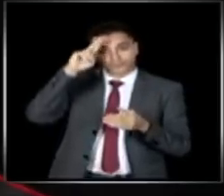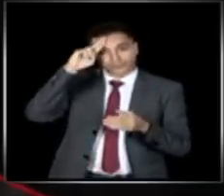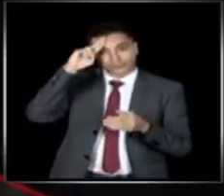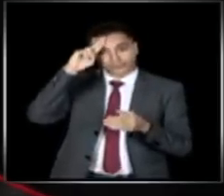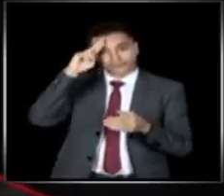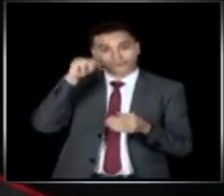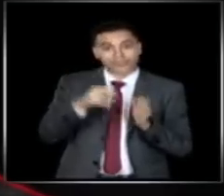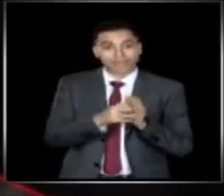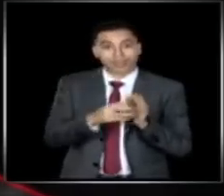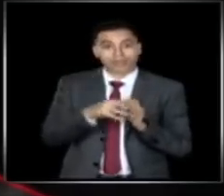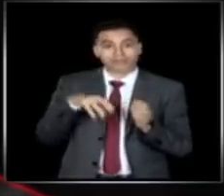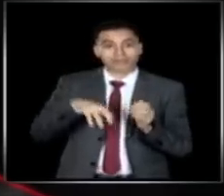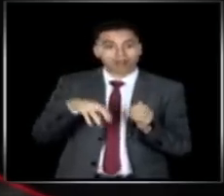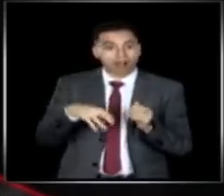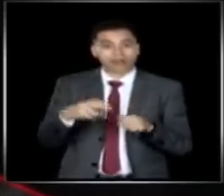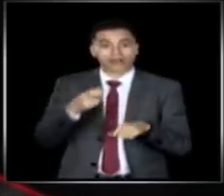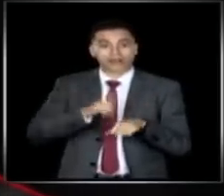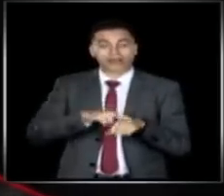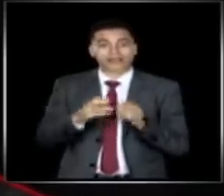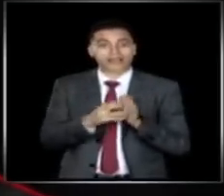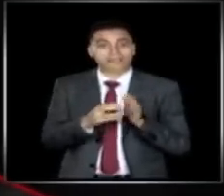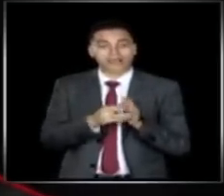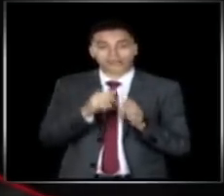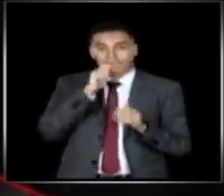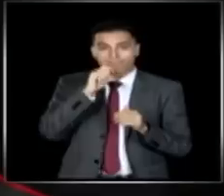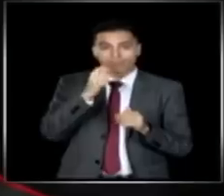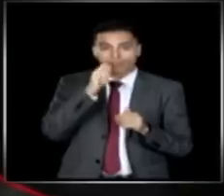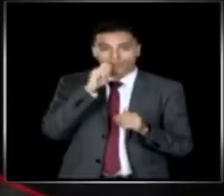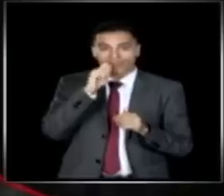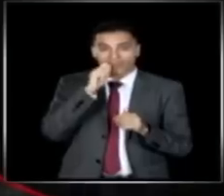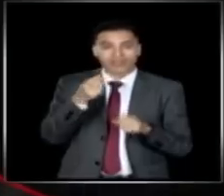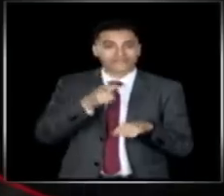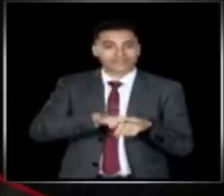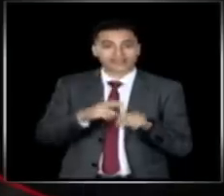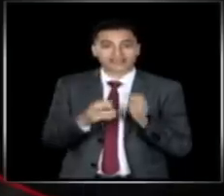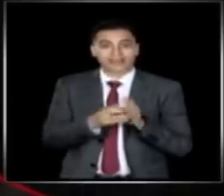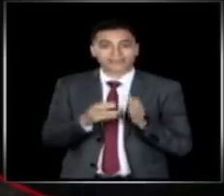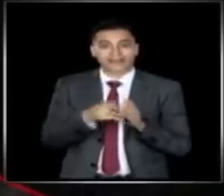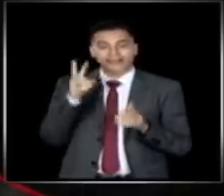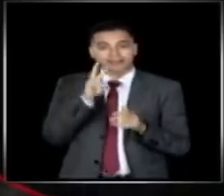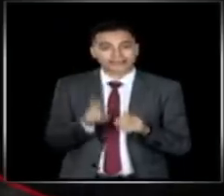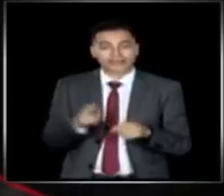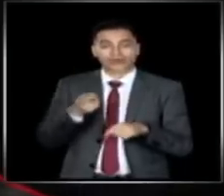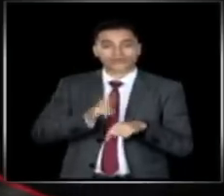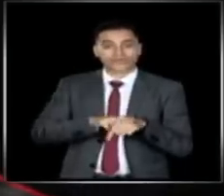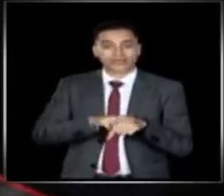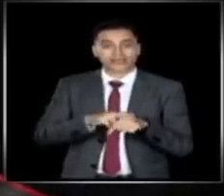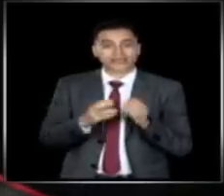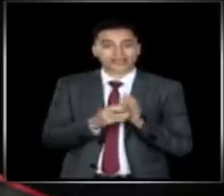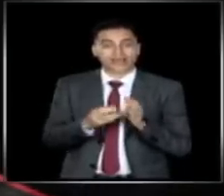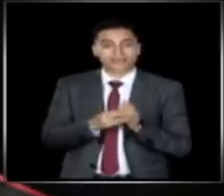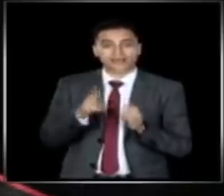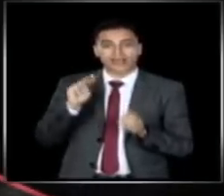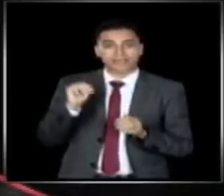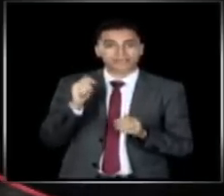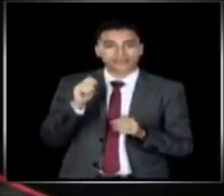الثانية جامعة القاهرة، جامعة المنوفية، جامعة النيل، وجامعة MTI. أكيد دي كمان